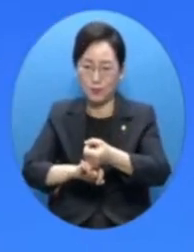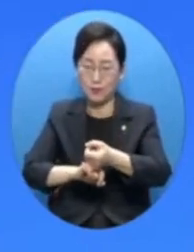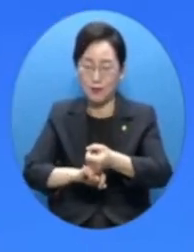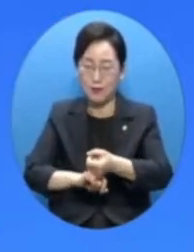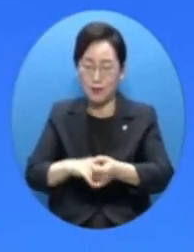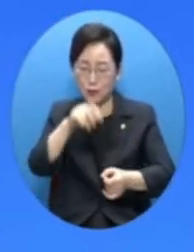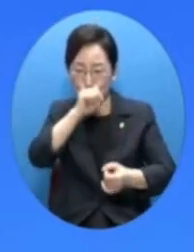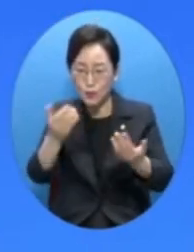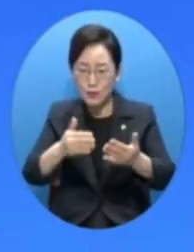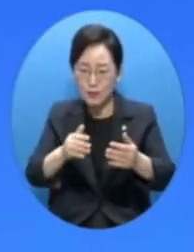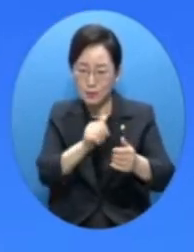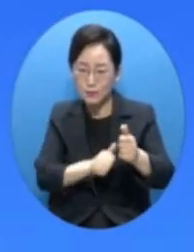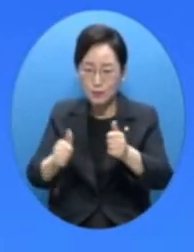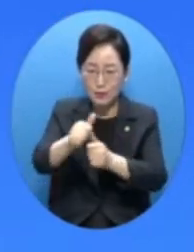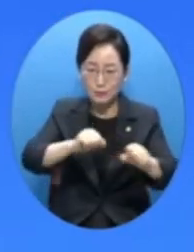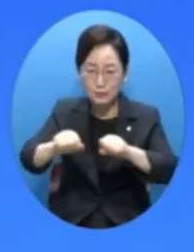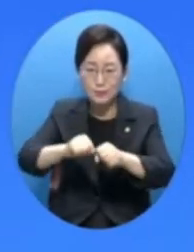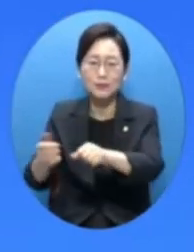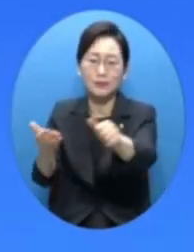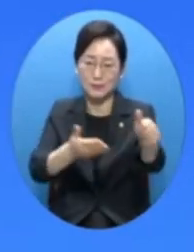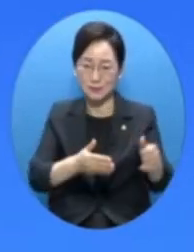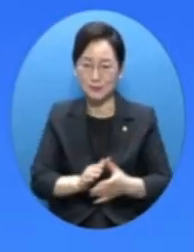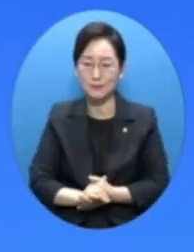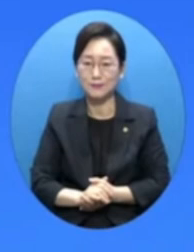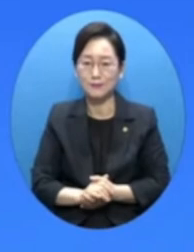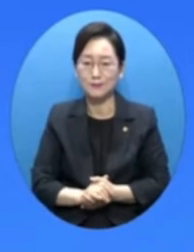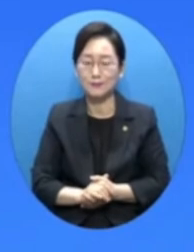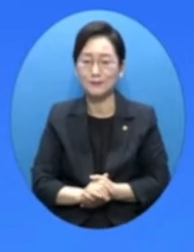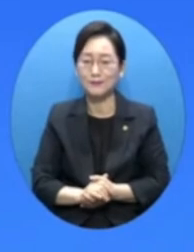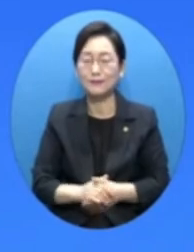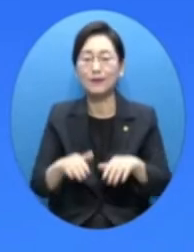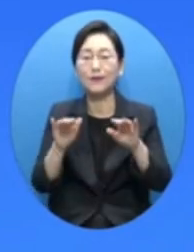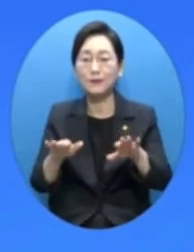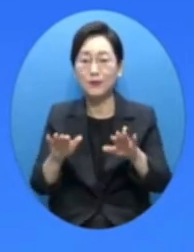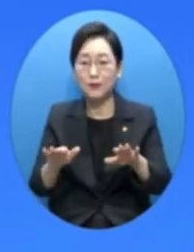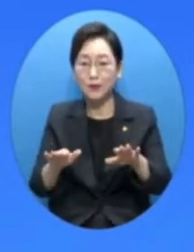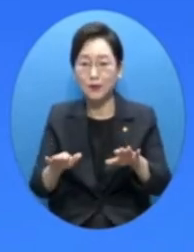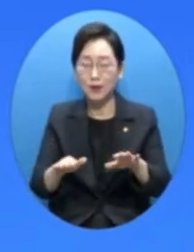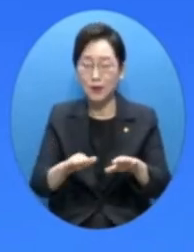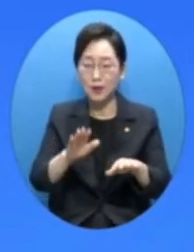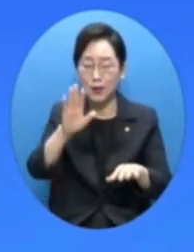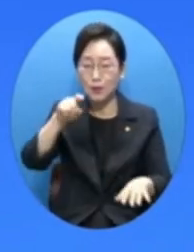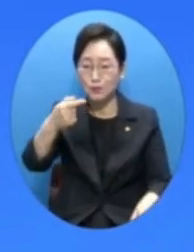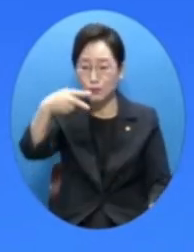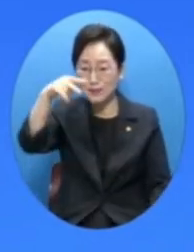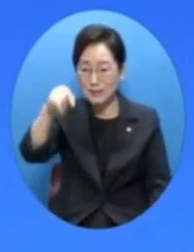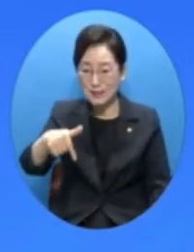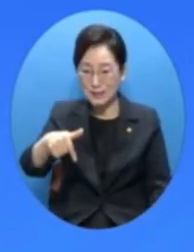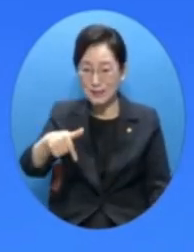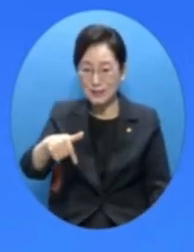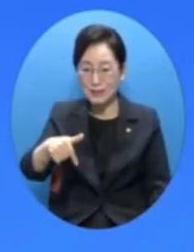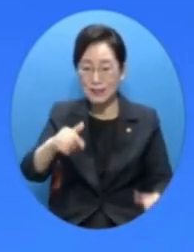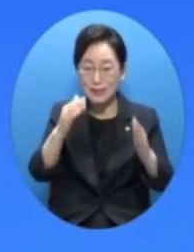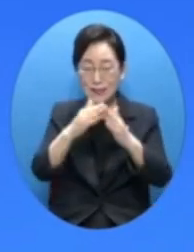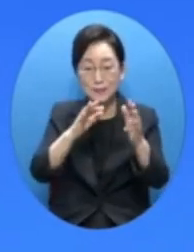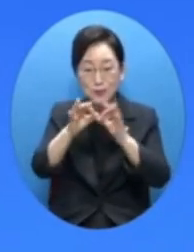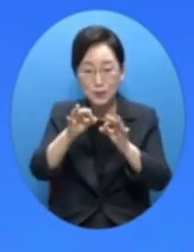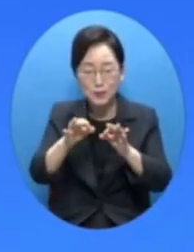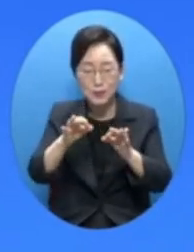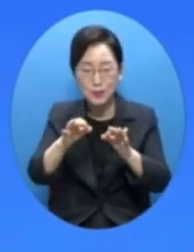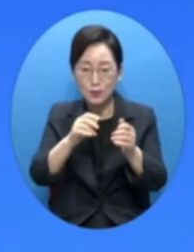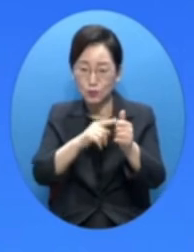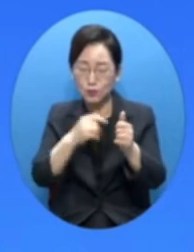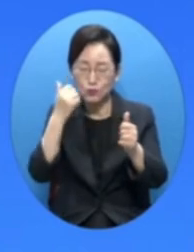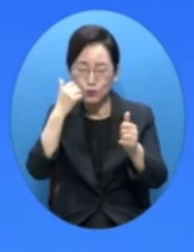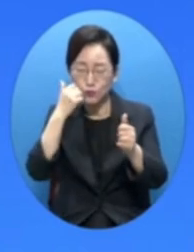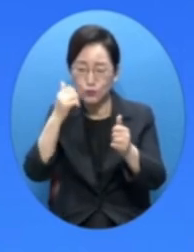시즌에 앞장서는 여러분 모두 되기를 주님 이름으로 축원합니다. 오늘 분식집 주인 아저씨에게